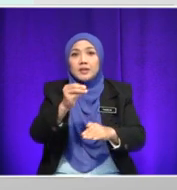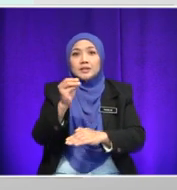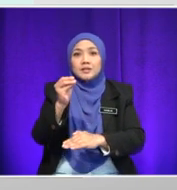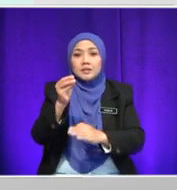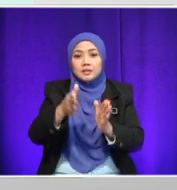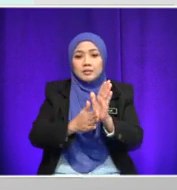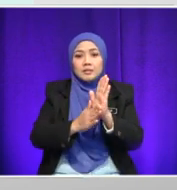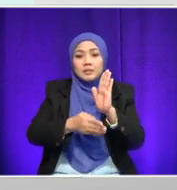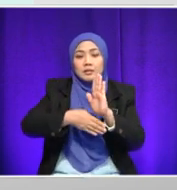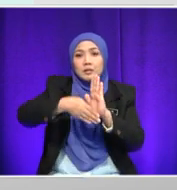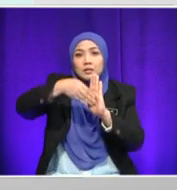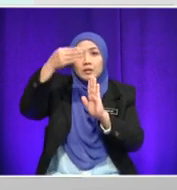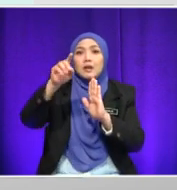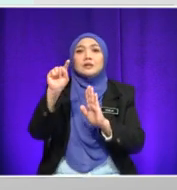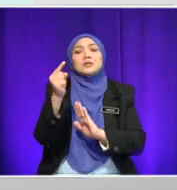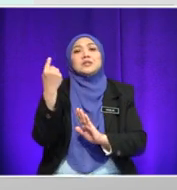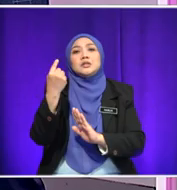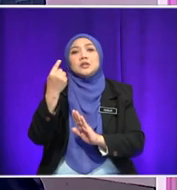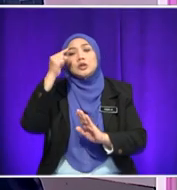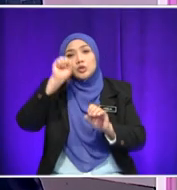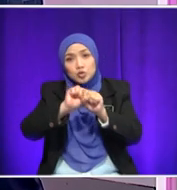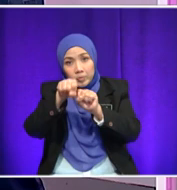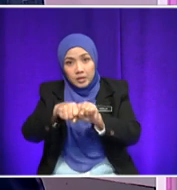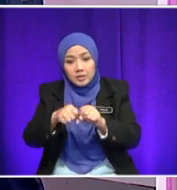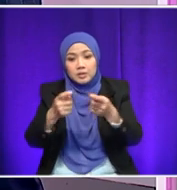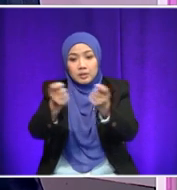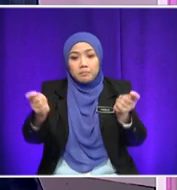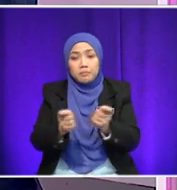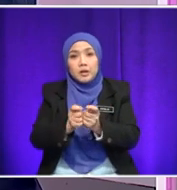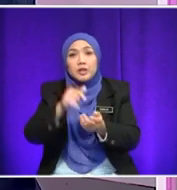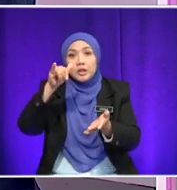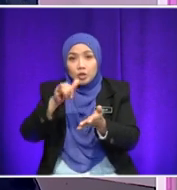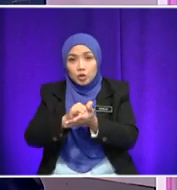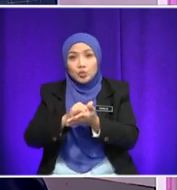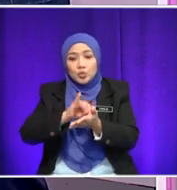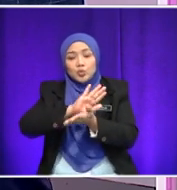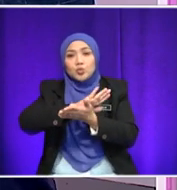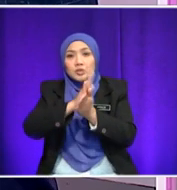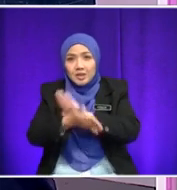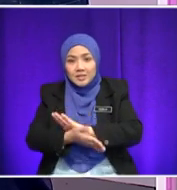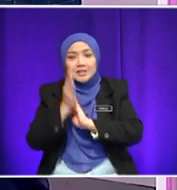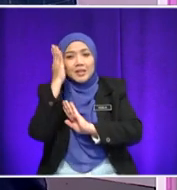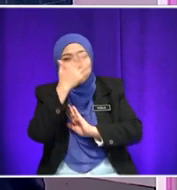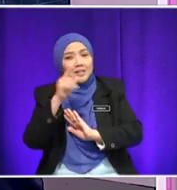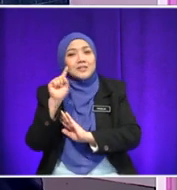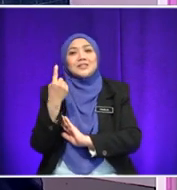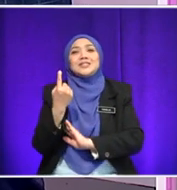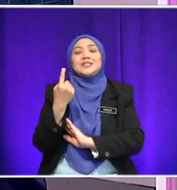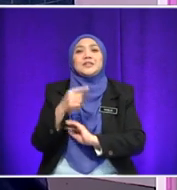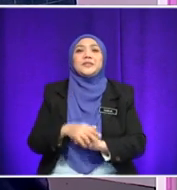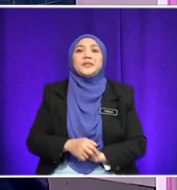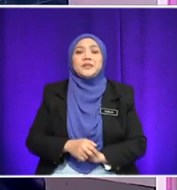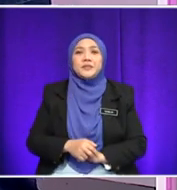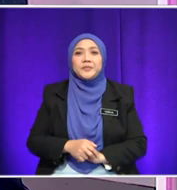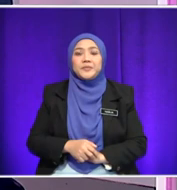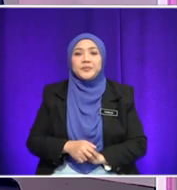ruang tersebut berseri dan menjadi penyeri kepada ruang tersebut kasusnya ruang konsep model konten